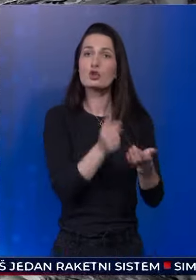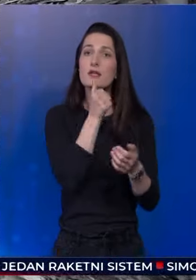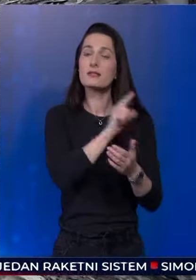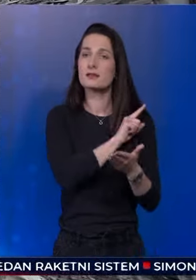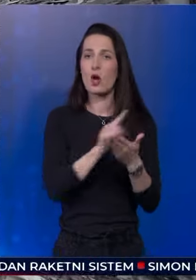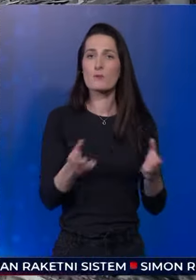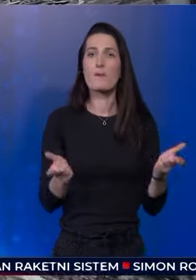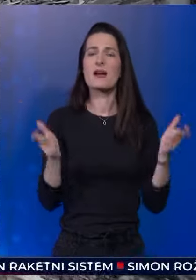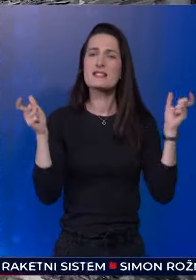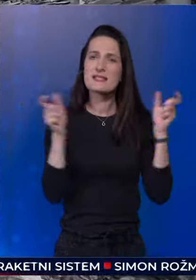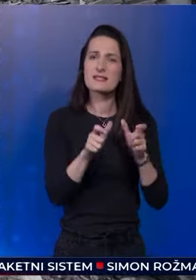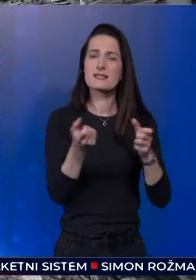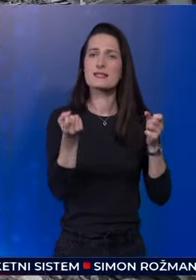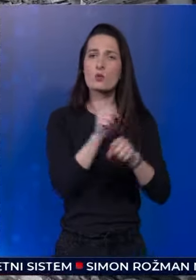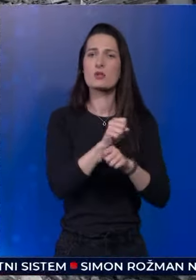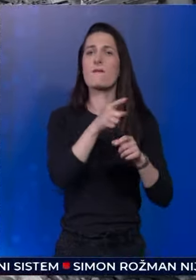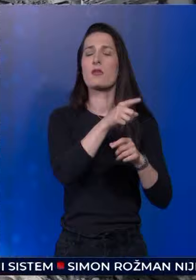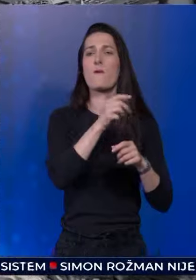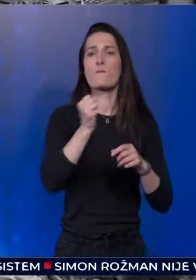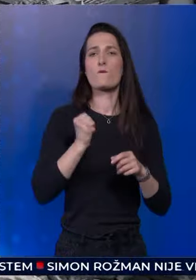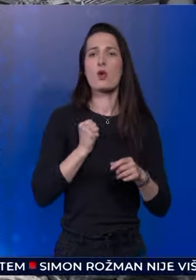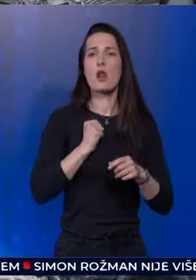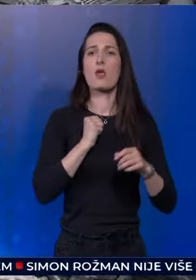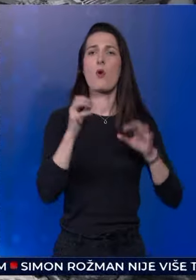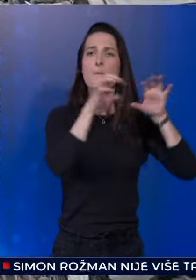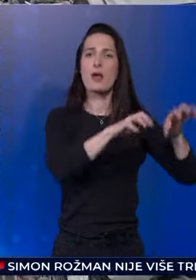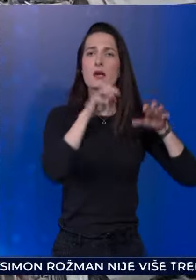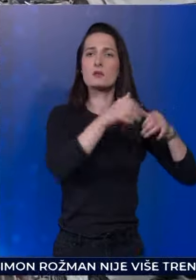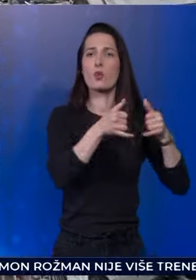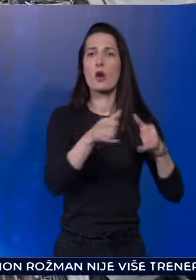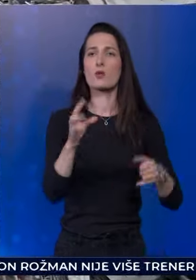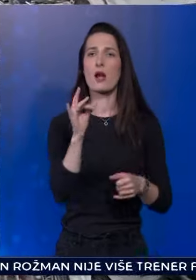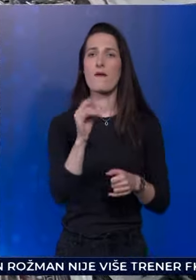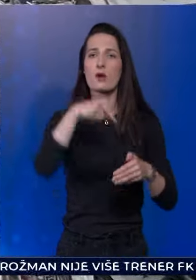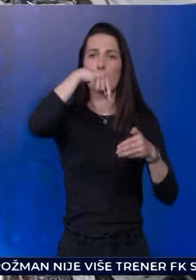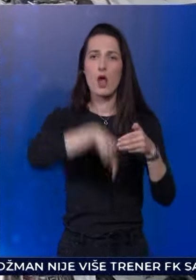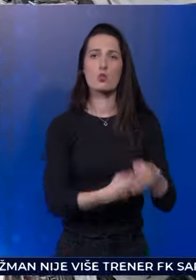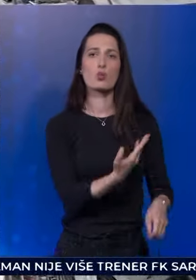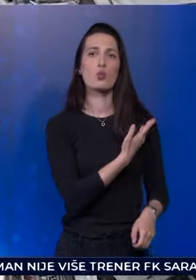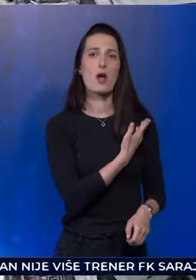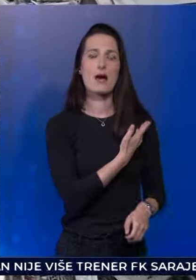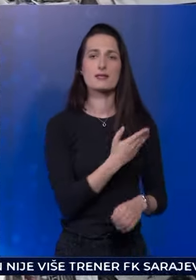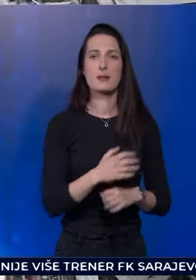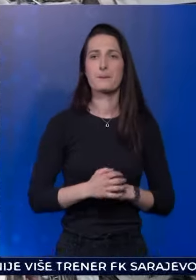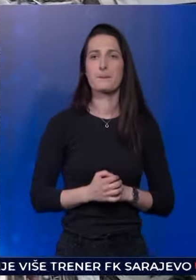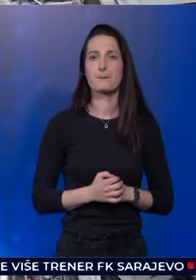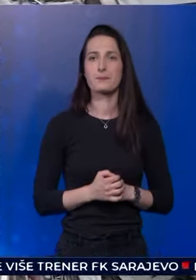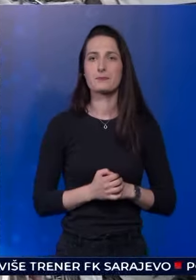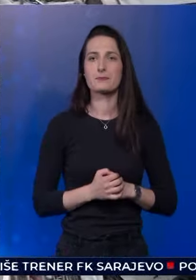predložili i da odmah zaustavi svoje vojne operacije u gradu Rafahu na jugu Gaze.